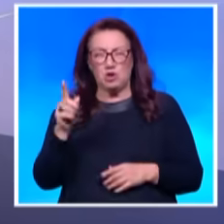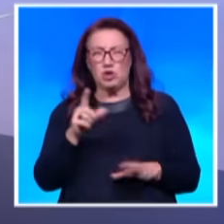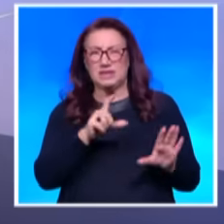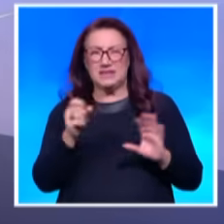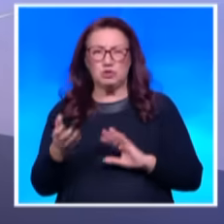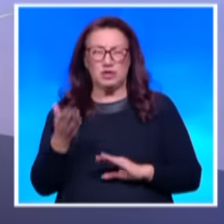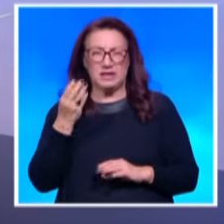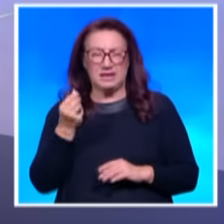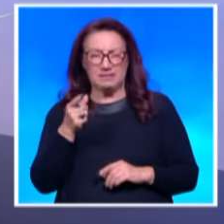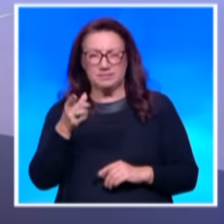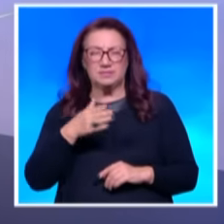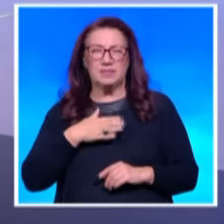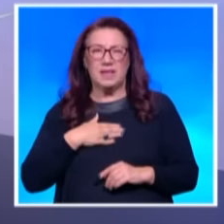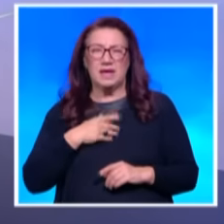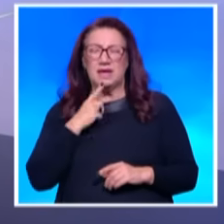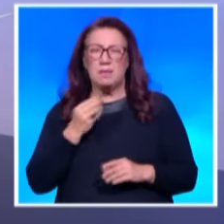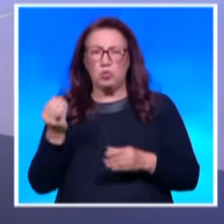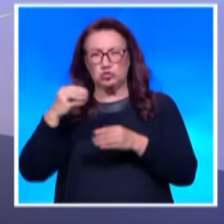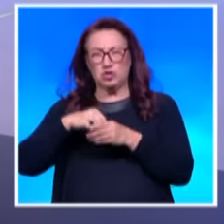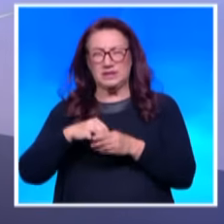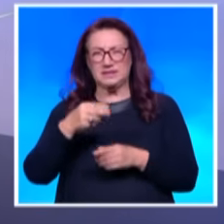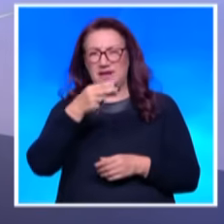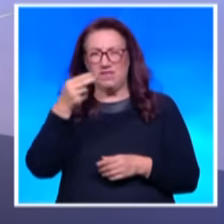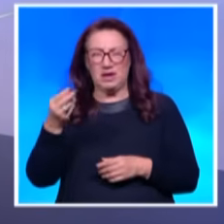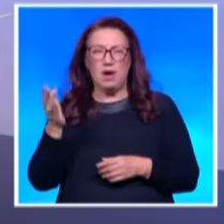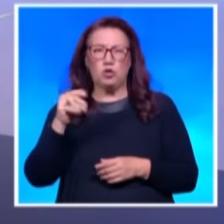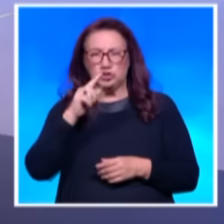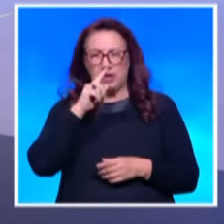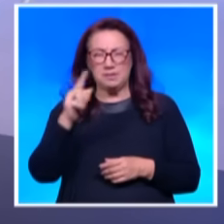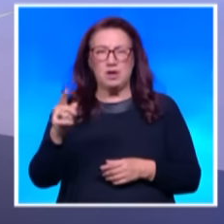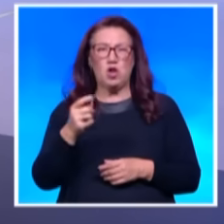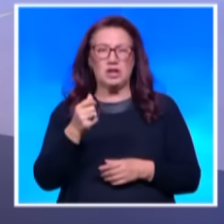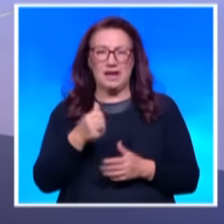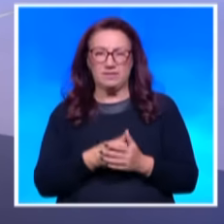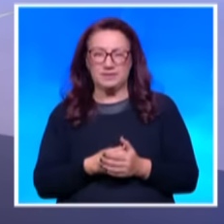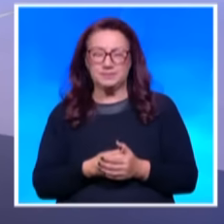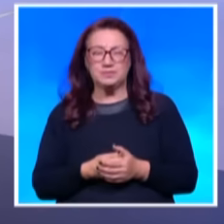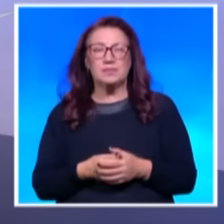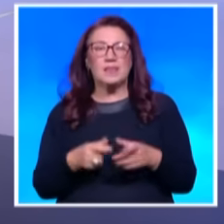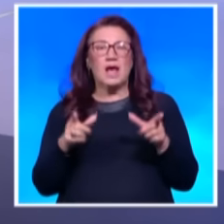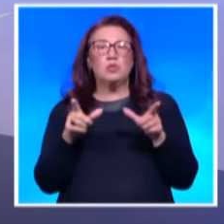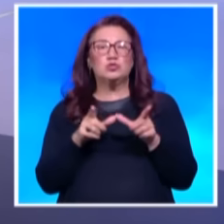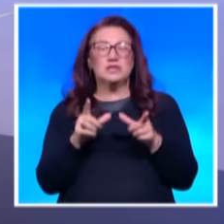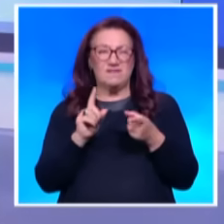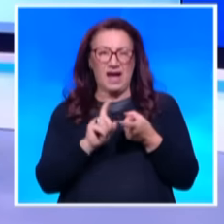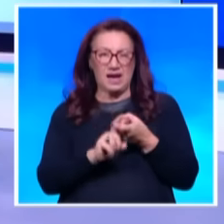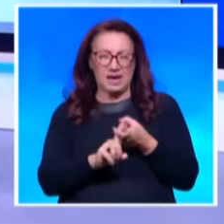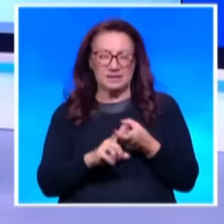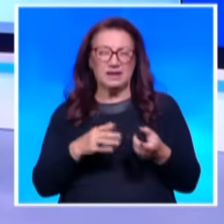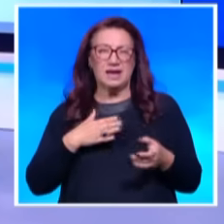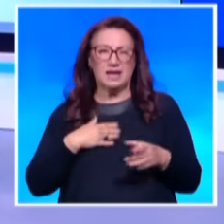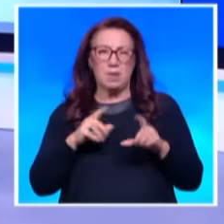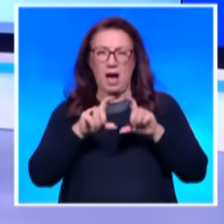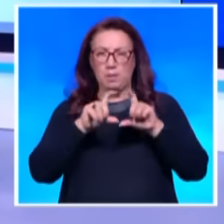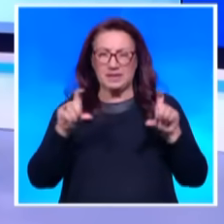Той притежава и дялове в компания за още 1 милион лева. Лидерът на ДПС Мустафа Карадая има апартамент